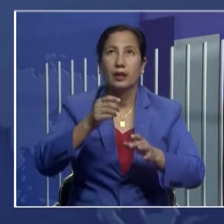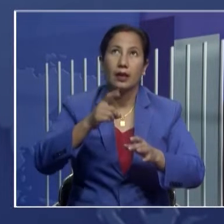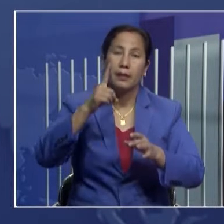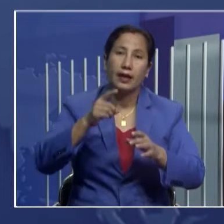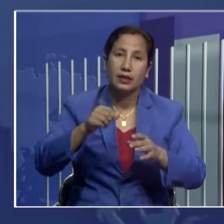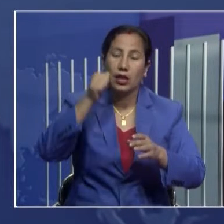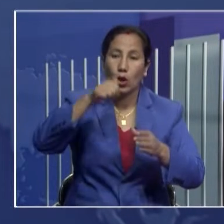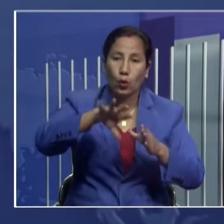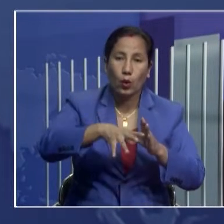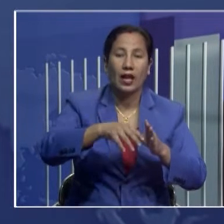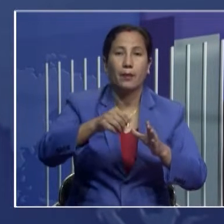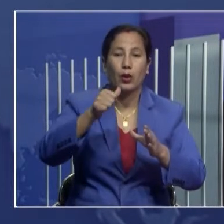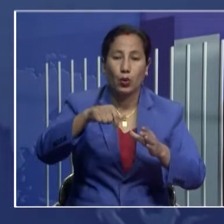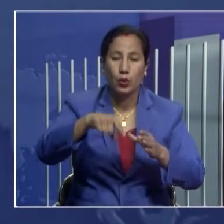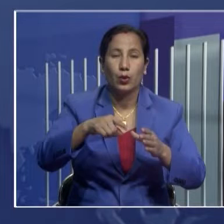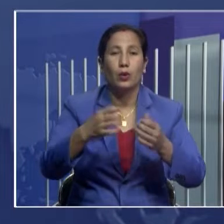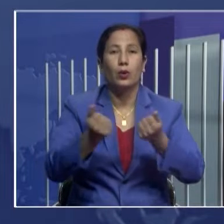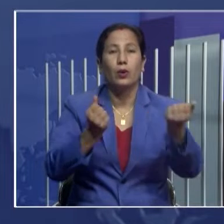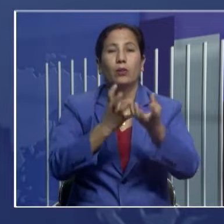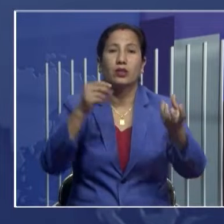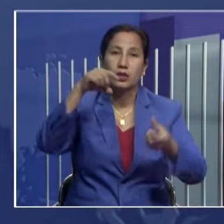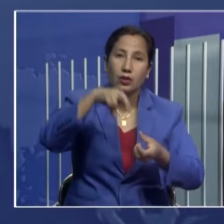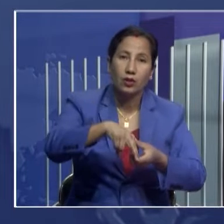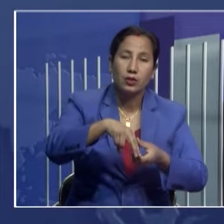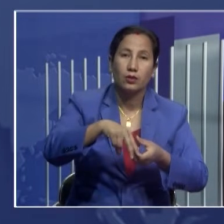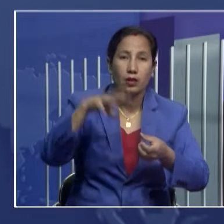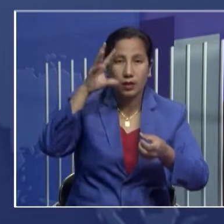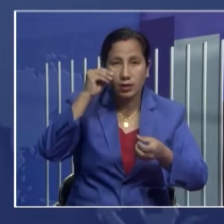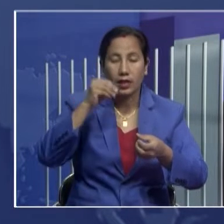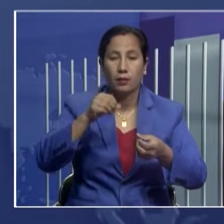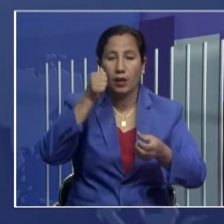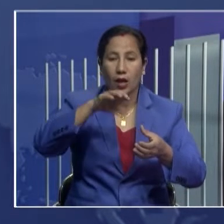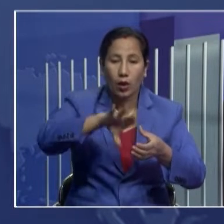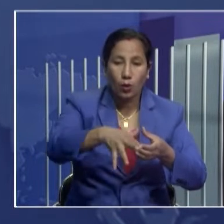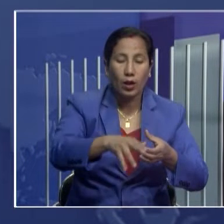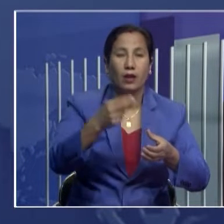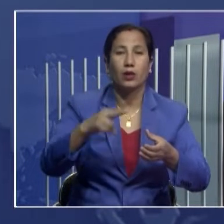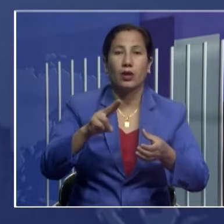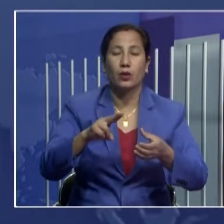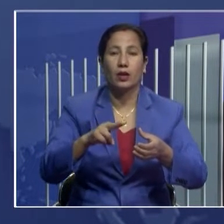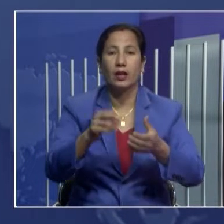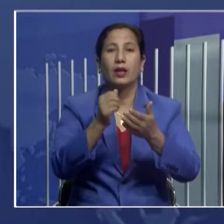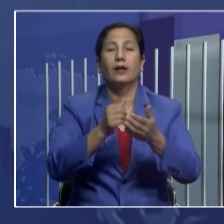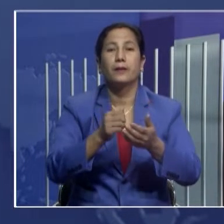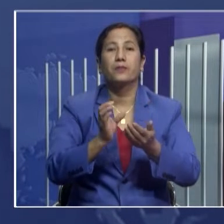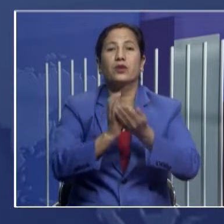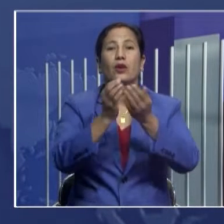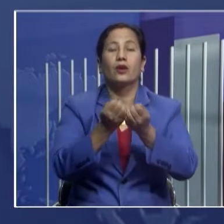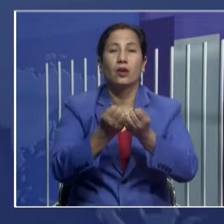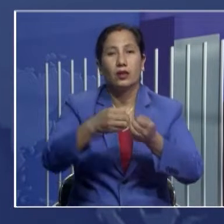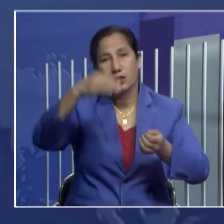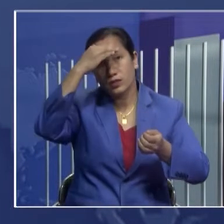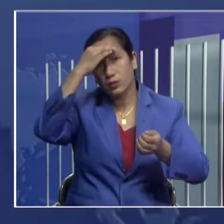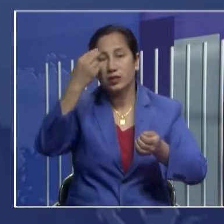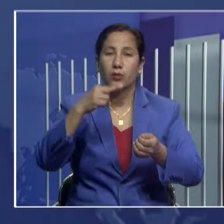चाहिँ यो बस खसेकाले अहिले उद्धार कार्य जारी भइरहेको छ। अँध्यारोमा र खोलामा भएकाले उद्धारमा समस्या भएको भन्ने डिएसपीले जानकारी